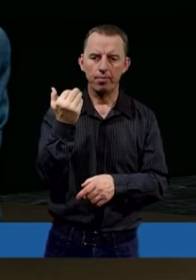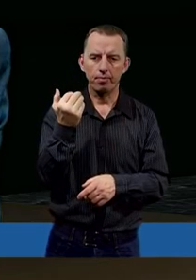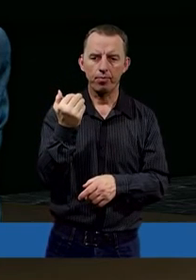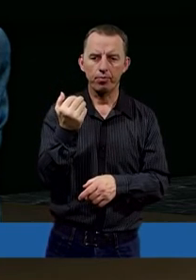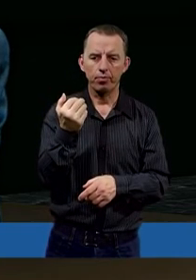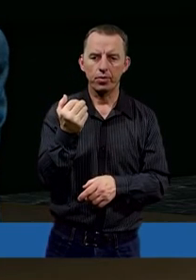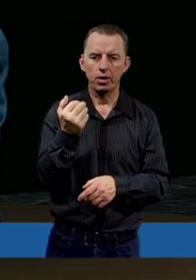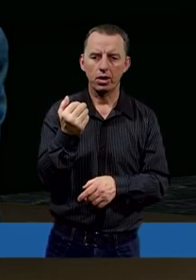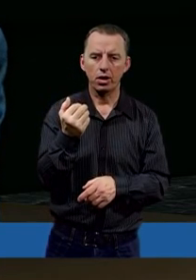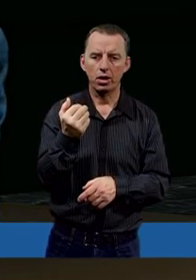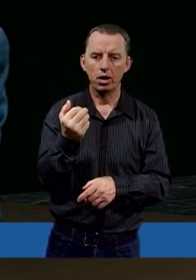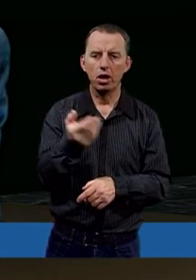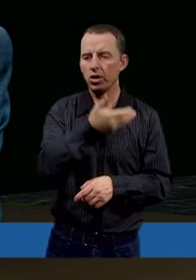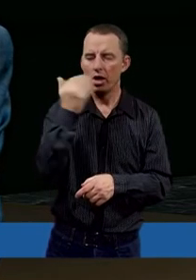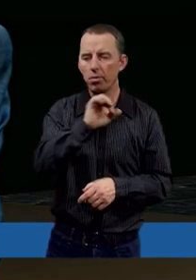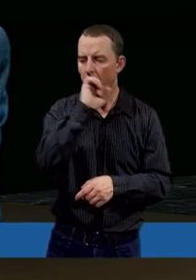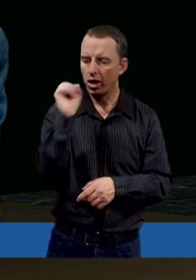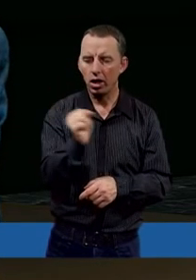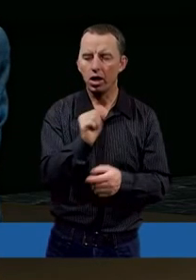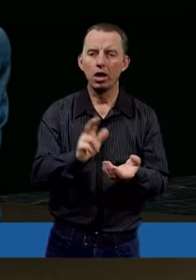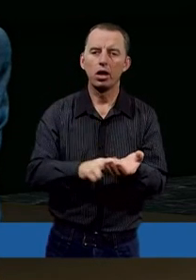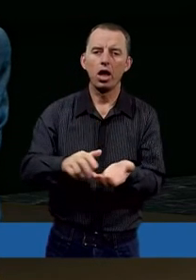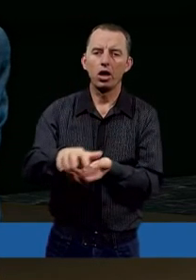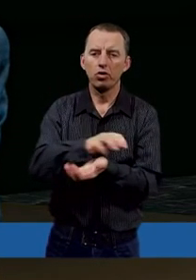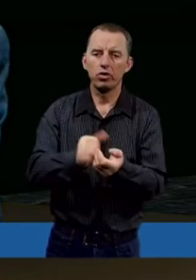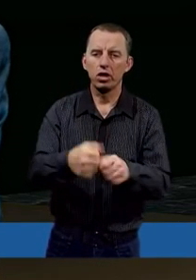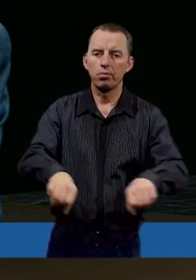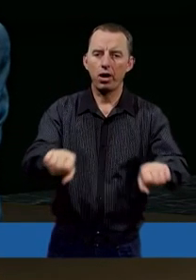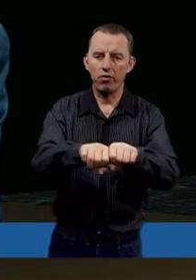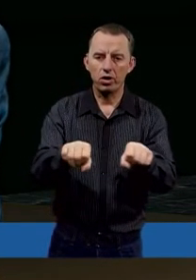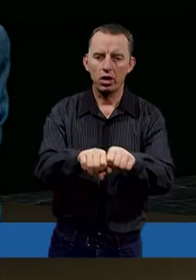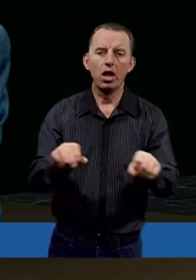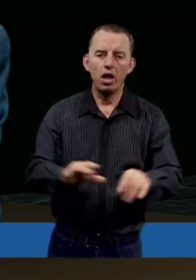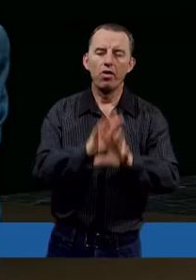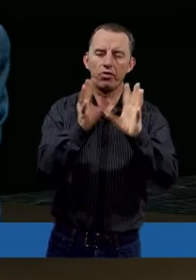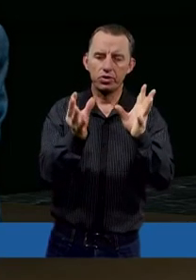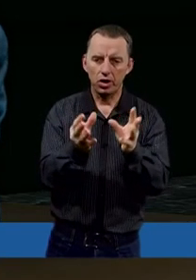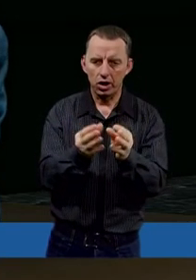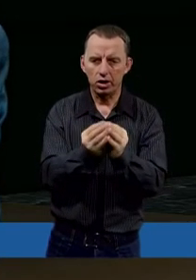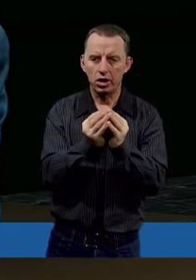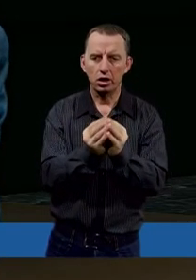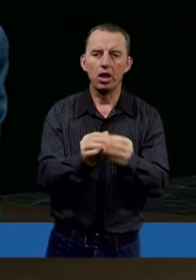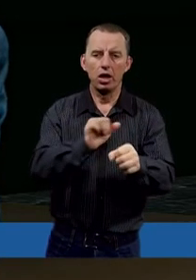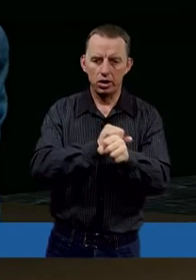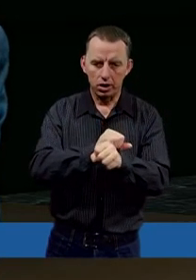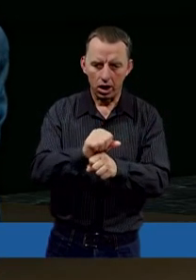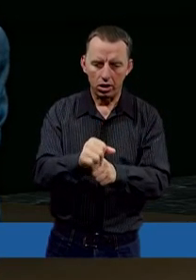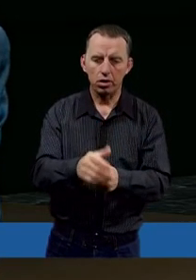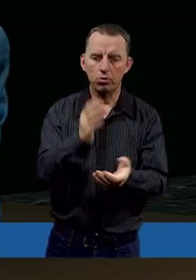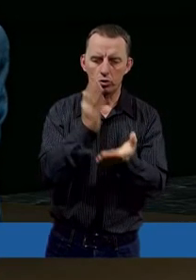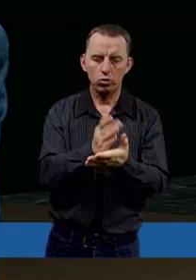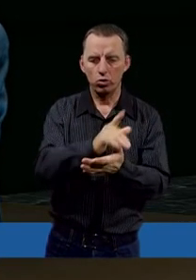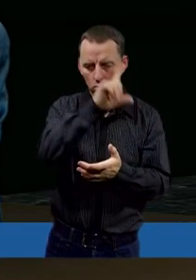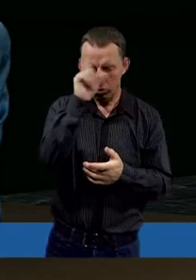że nie ma na świecie ani jednego sprawiedliwego, że wszyscy jesteśmy ludźmi